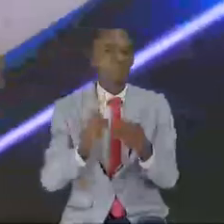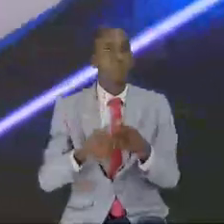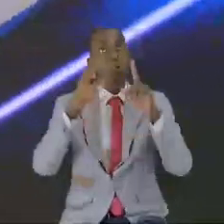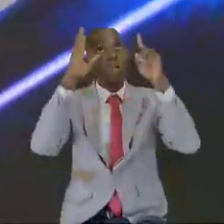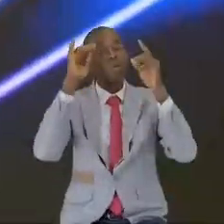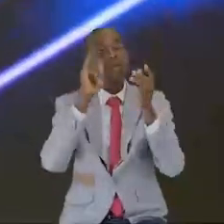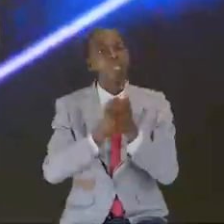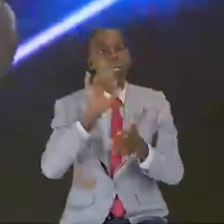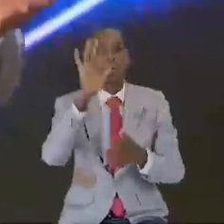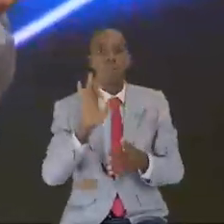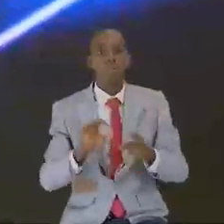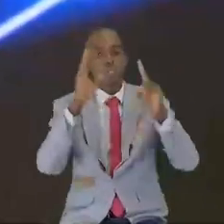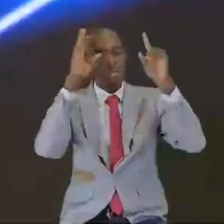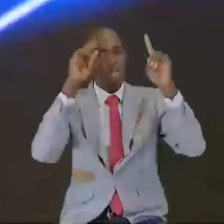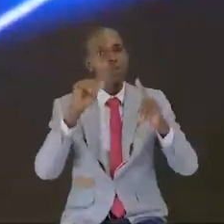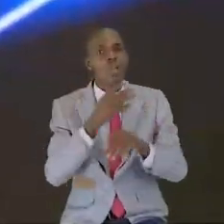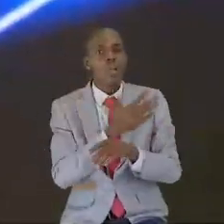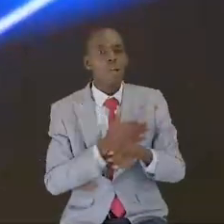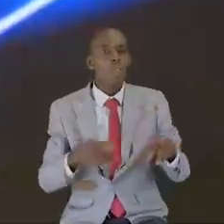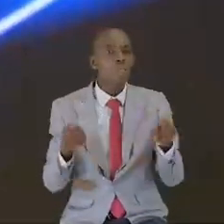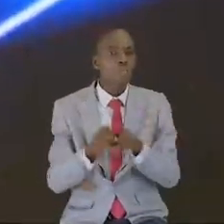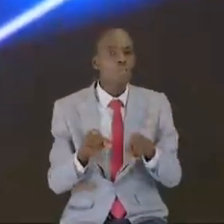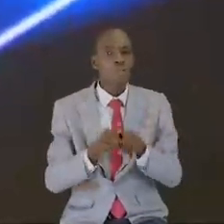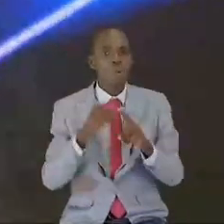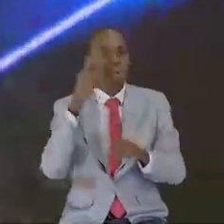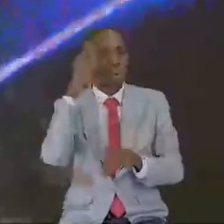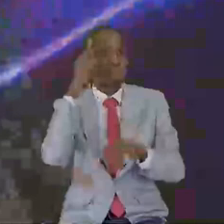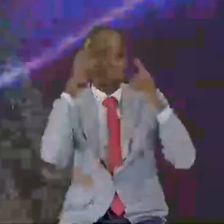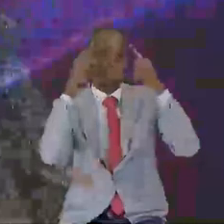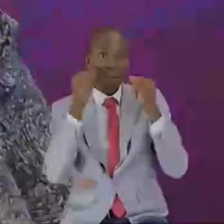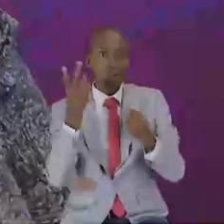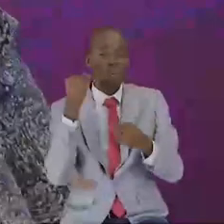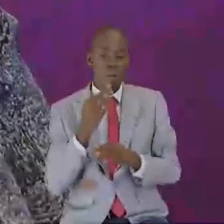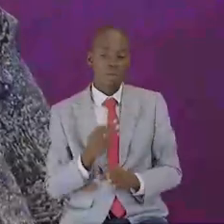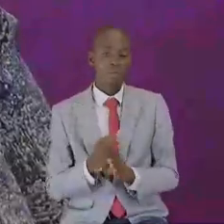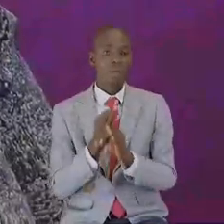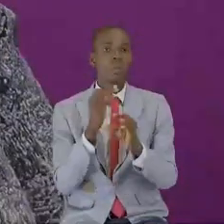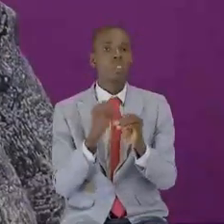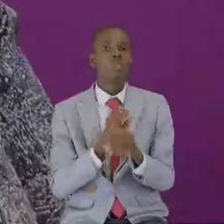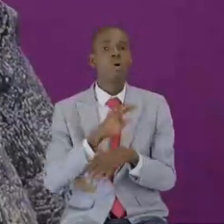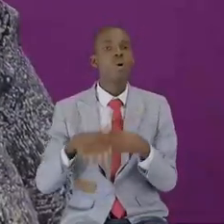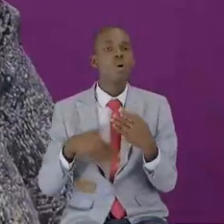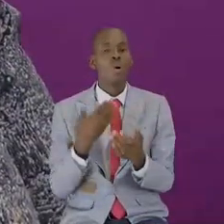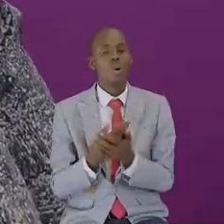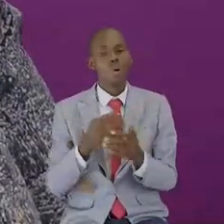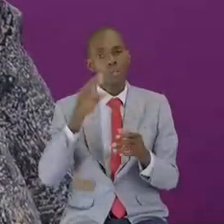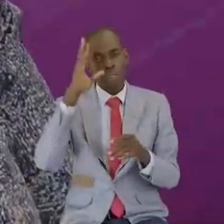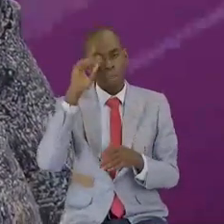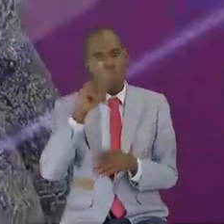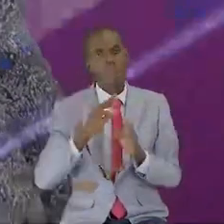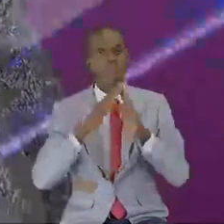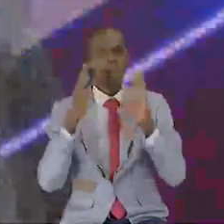établi, comme le fut Moïse dans toute sa maison. Verset